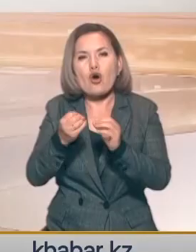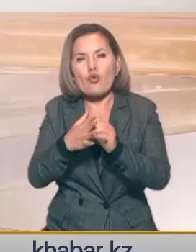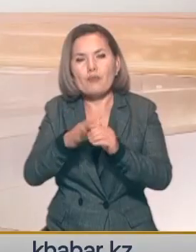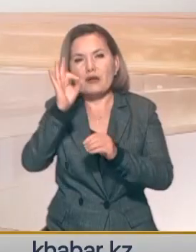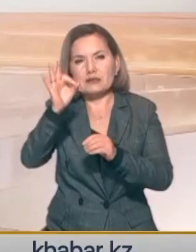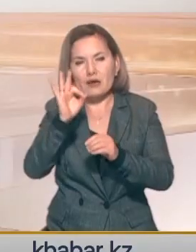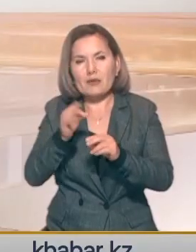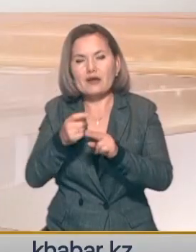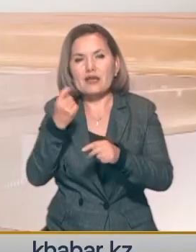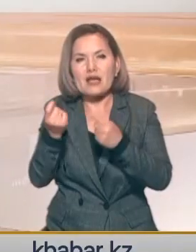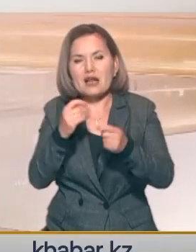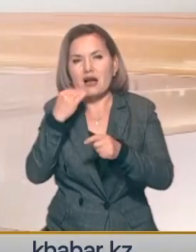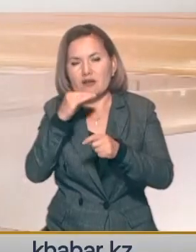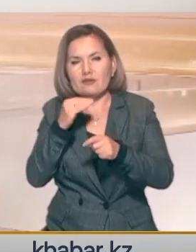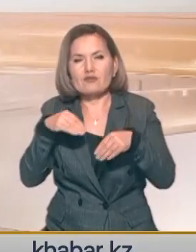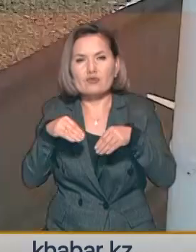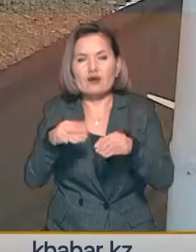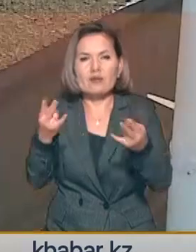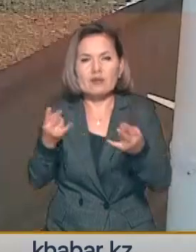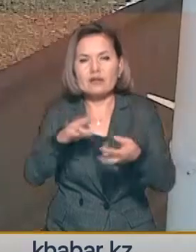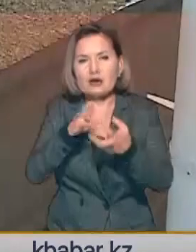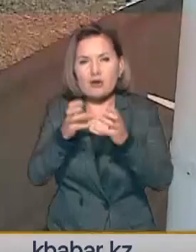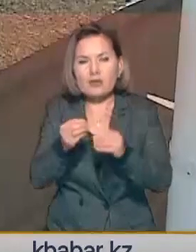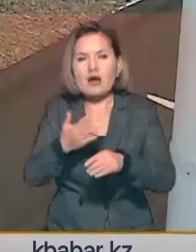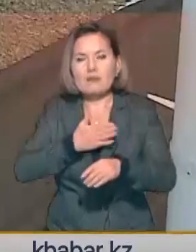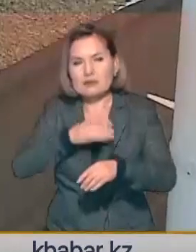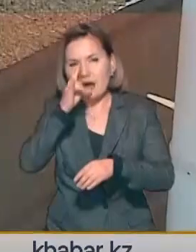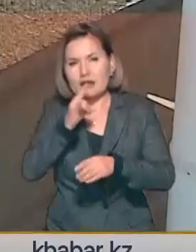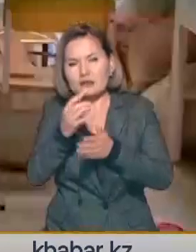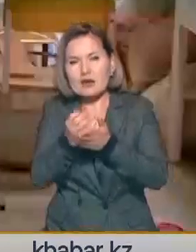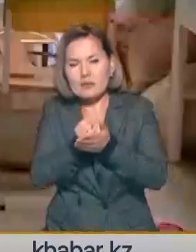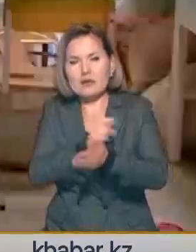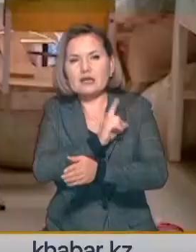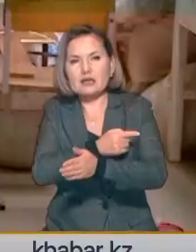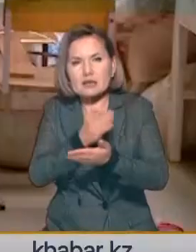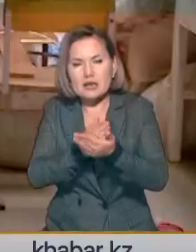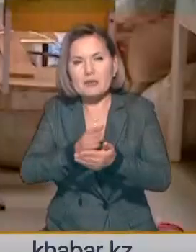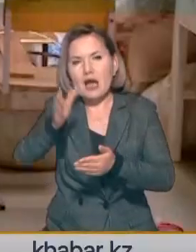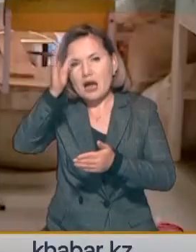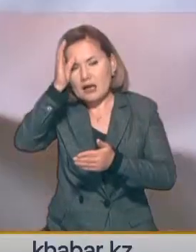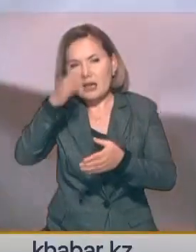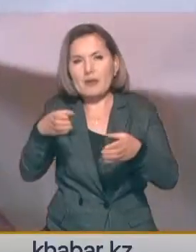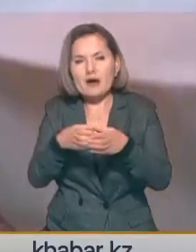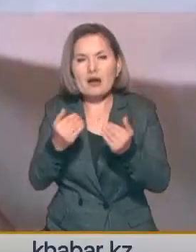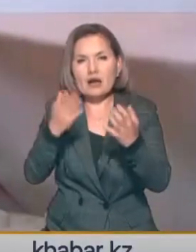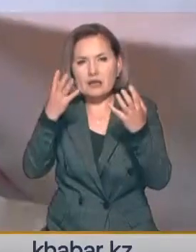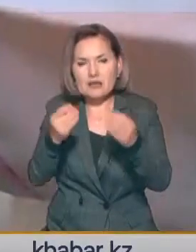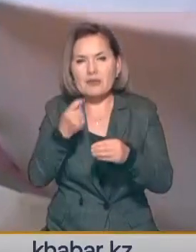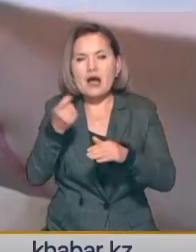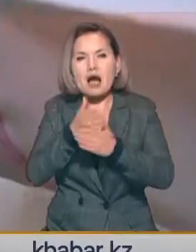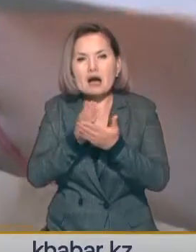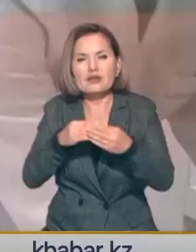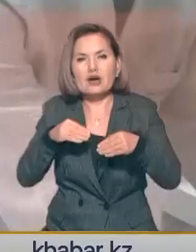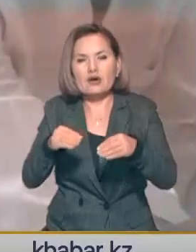15%-ы элиталық тұқым болуы тиіс. Мамандар бізде оған әлеует жеткілікті дейді. Ғылыми институттар қазірдің өзінде астықтың